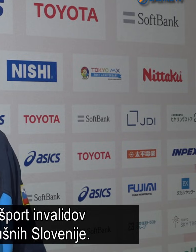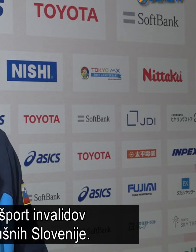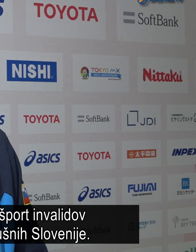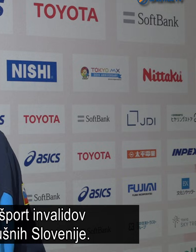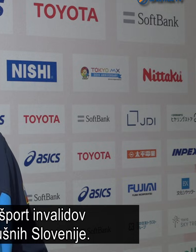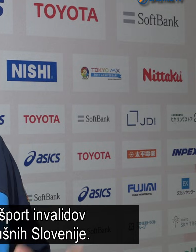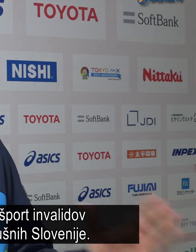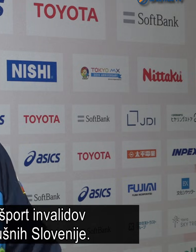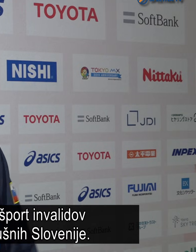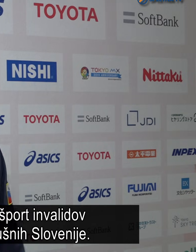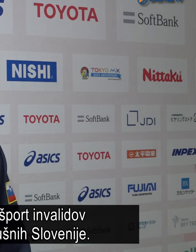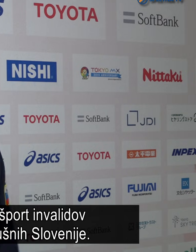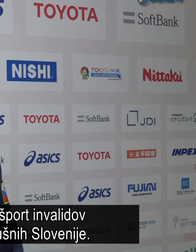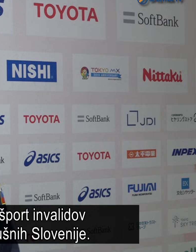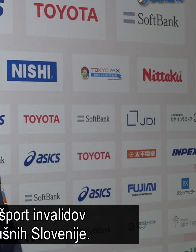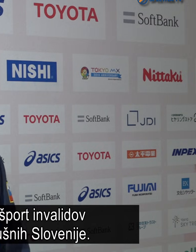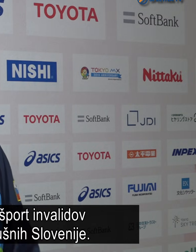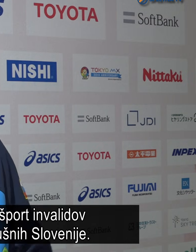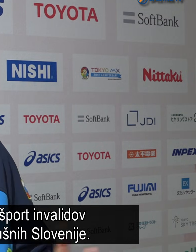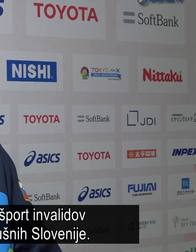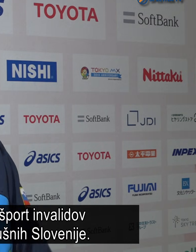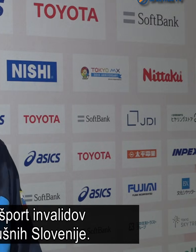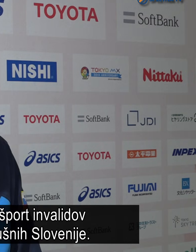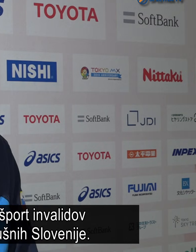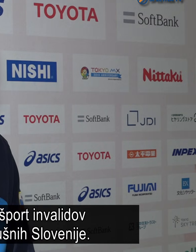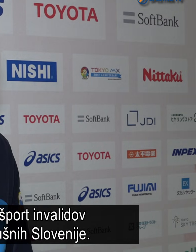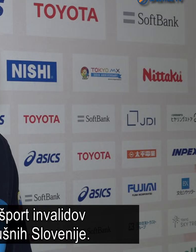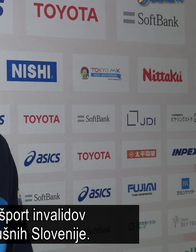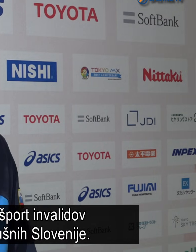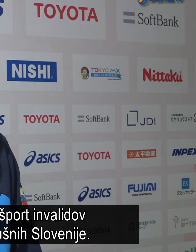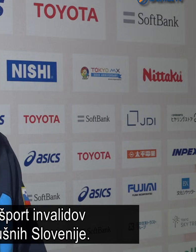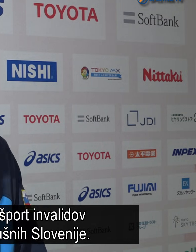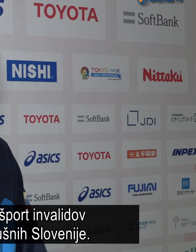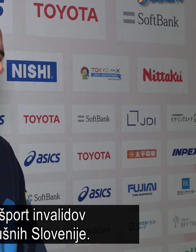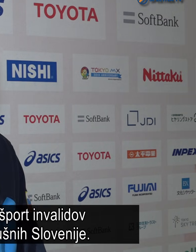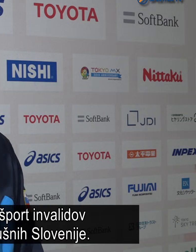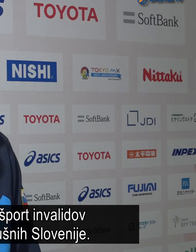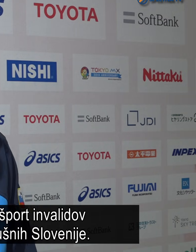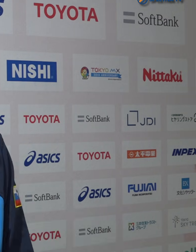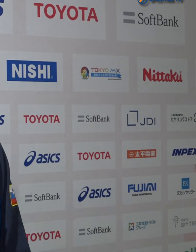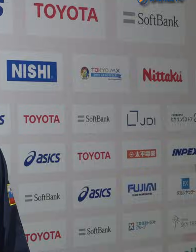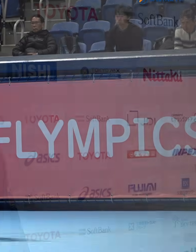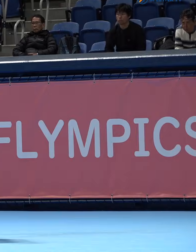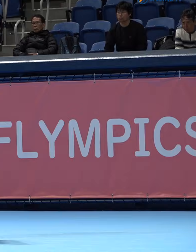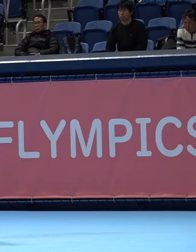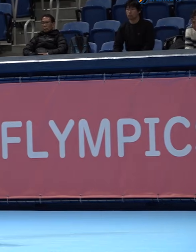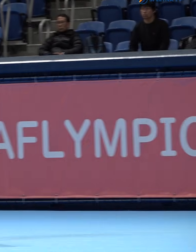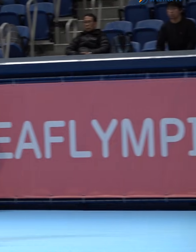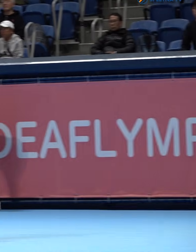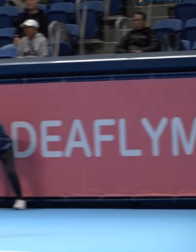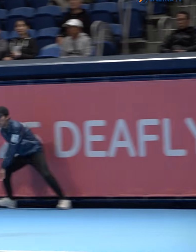Hvala za sport invalidov in pa Sportna zveza Kuhinja Grozny.